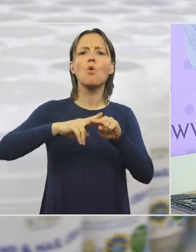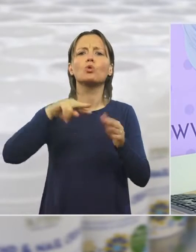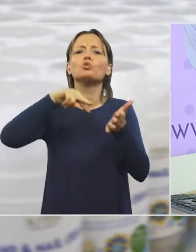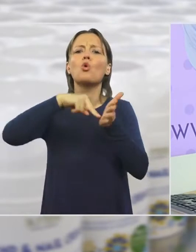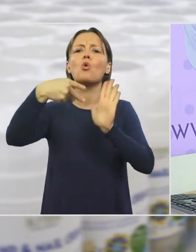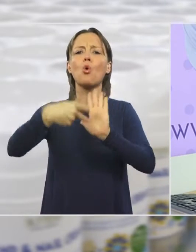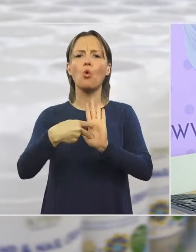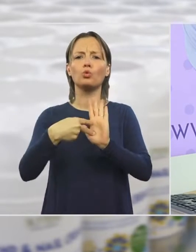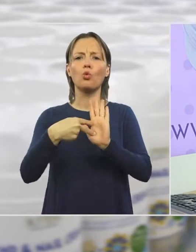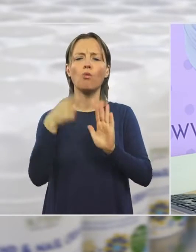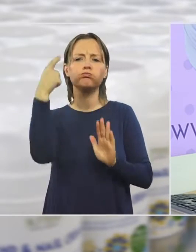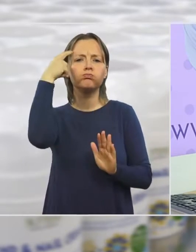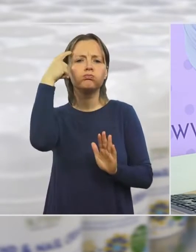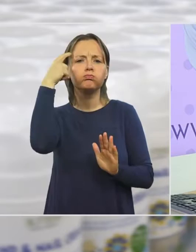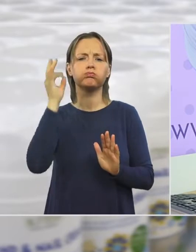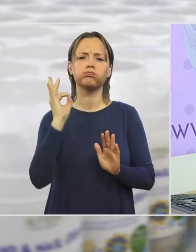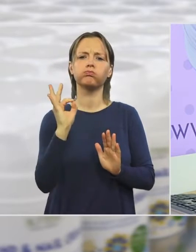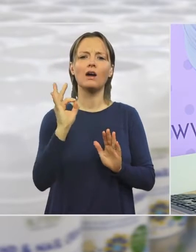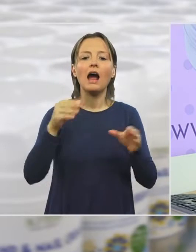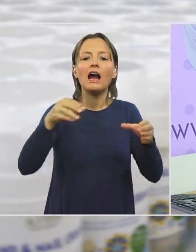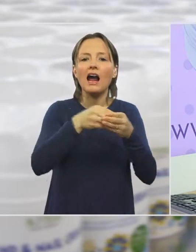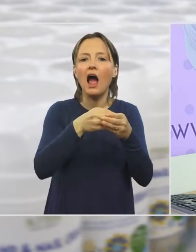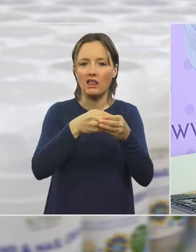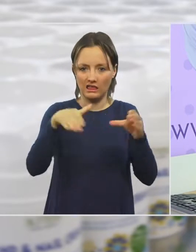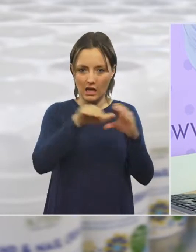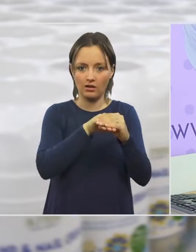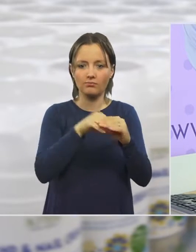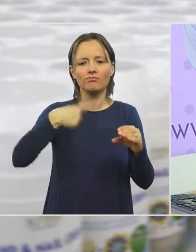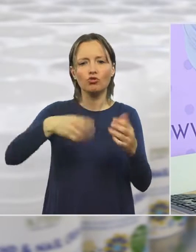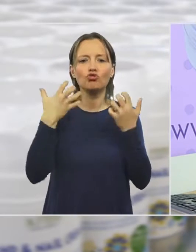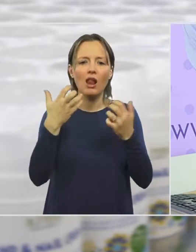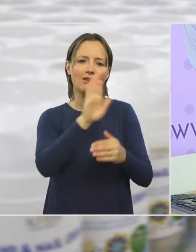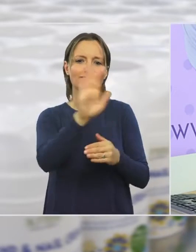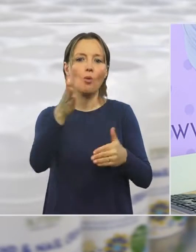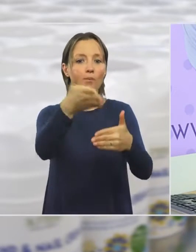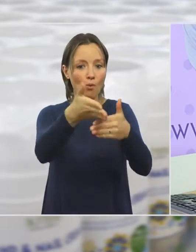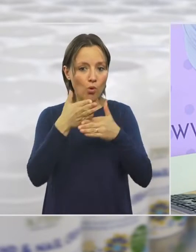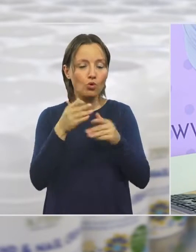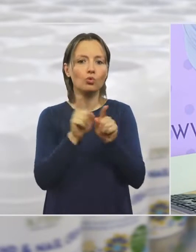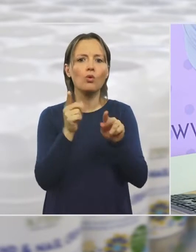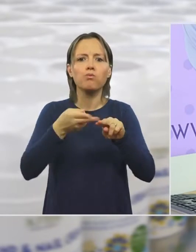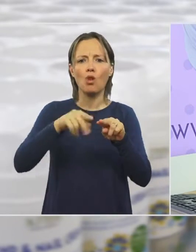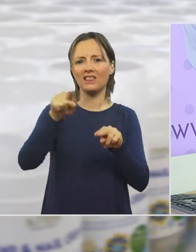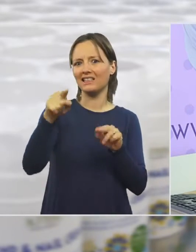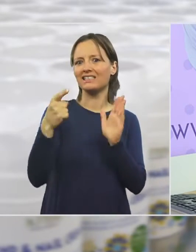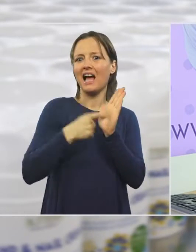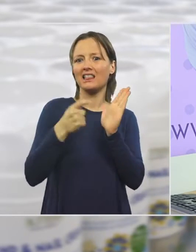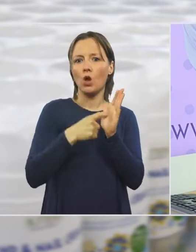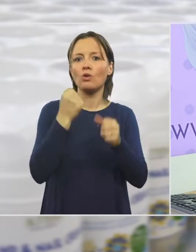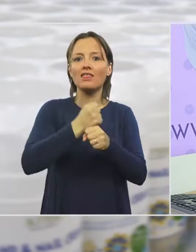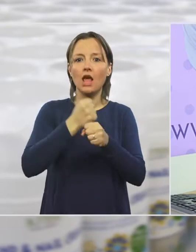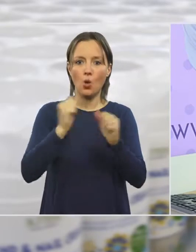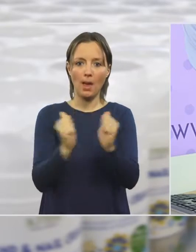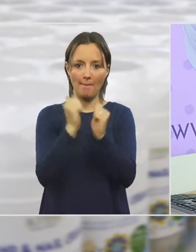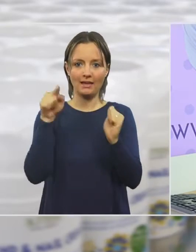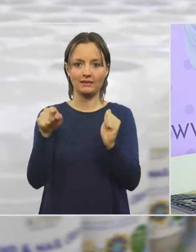bolj strokovno podkovanega kadra, ker bi res si želeli njihove pomoči tudi na zahtevnejših